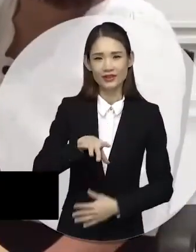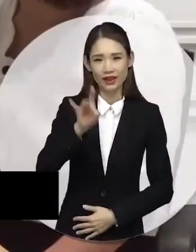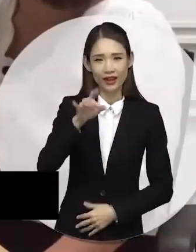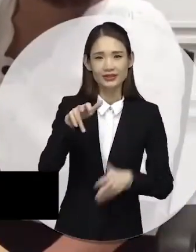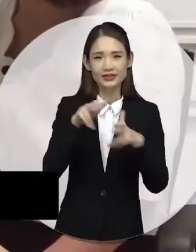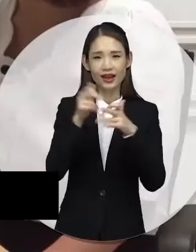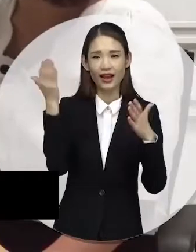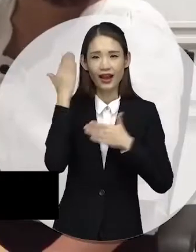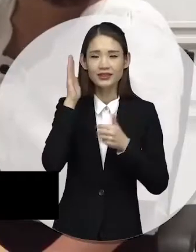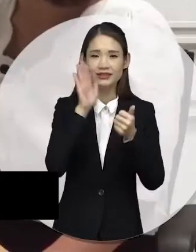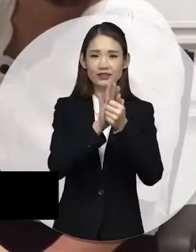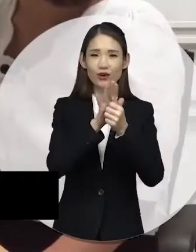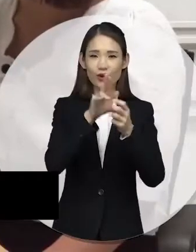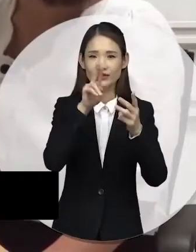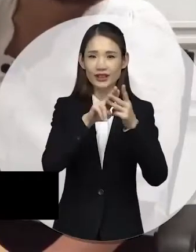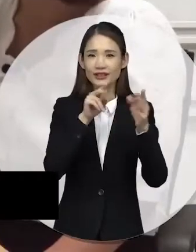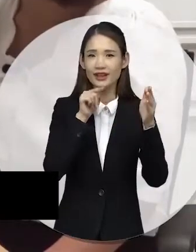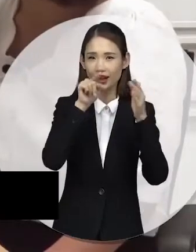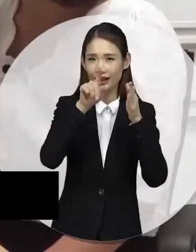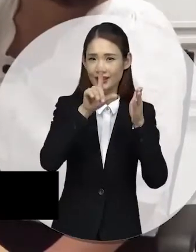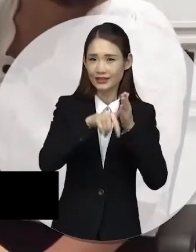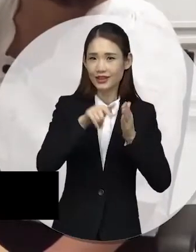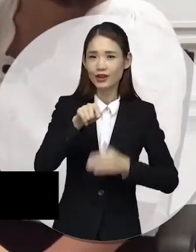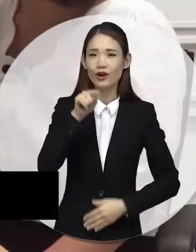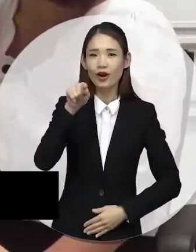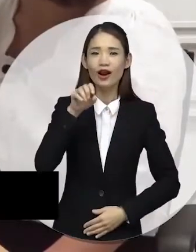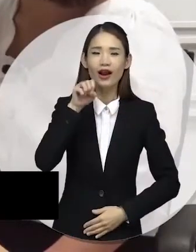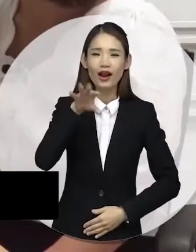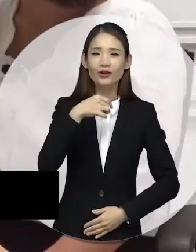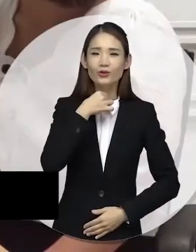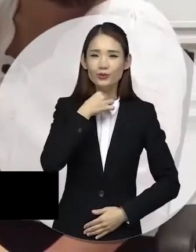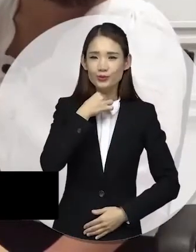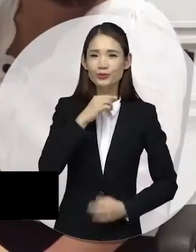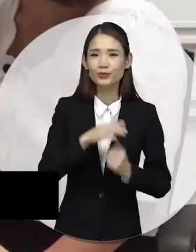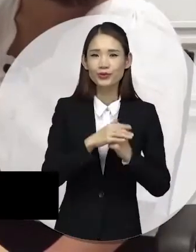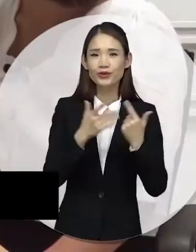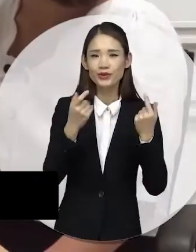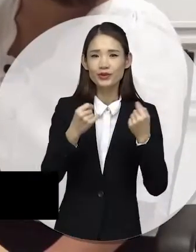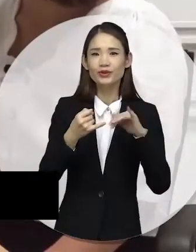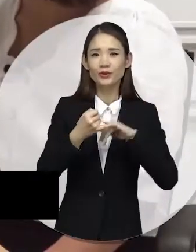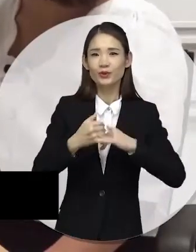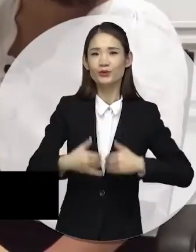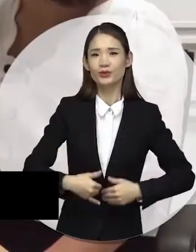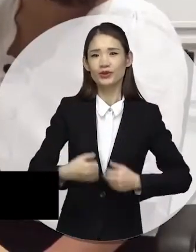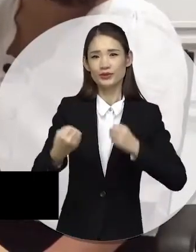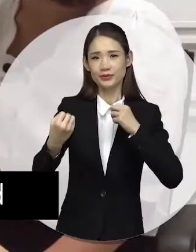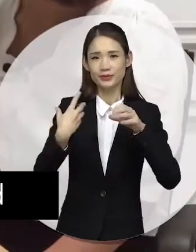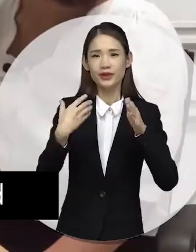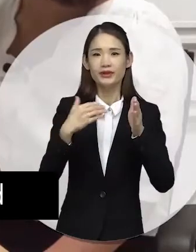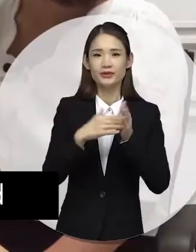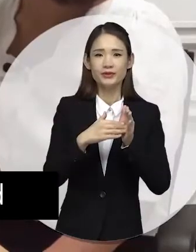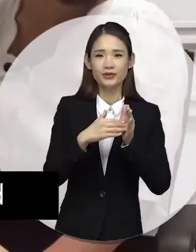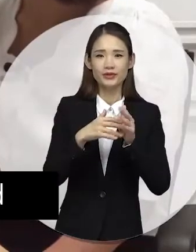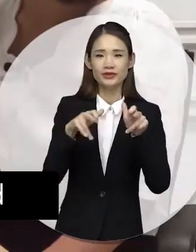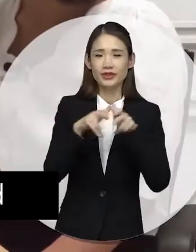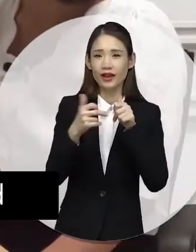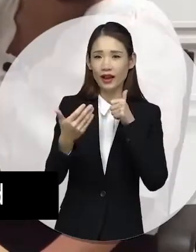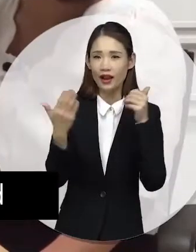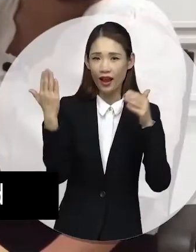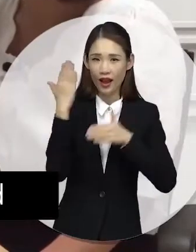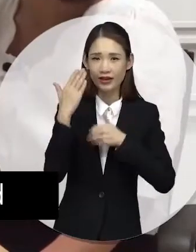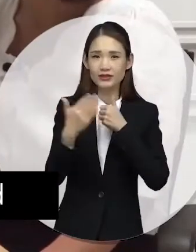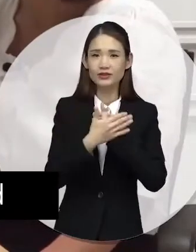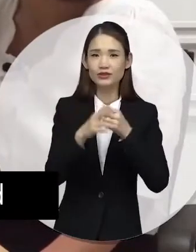처음에 딱 장애학생 지원센터에 갔을 때 네. 저희가 여기를 가고 싶어요 하면 그럼 이게 필요하겠군요 라고 해서 네.